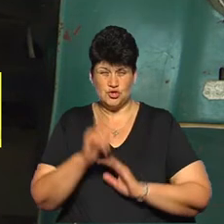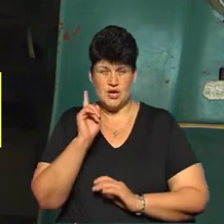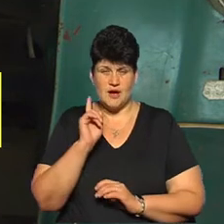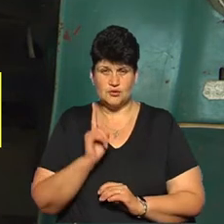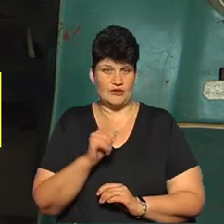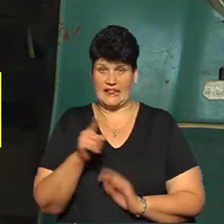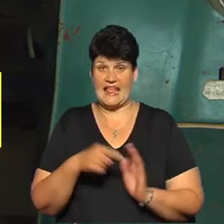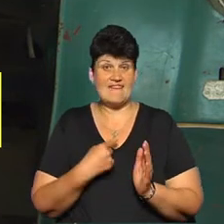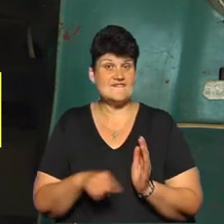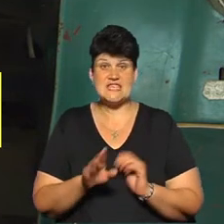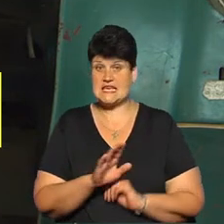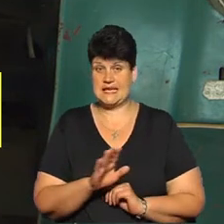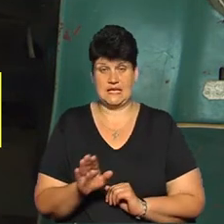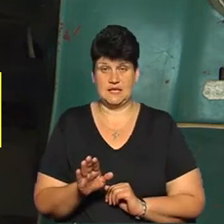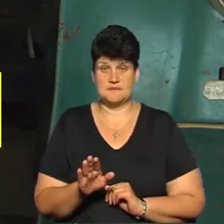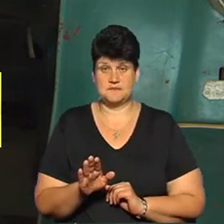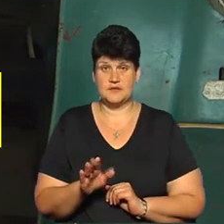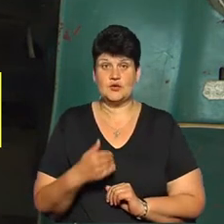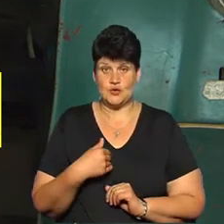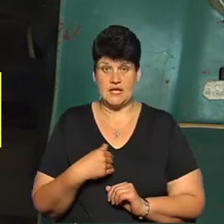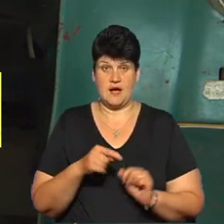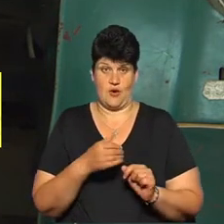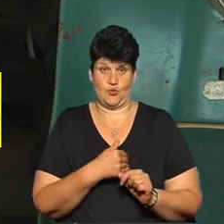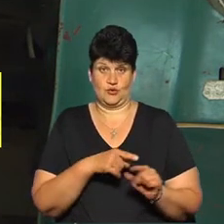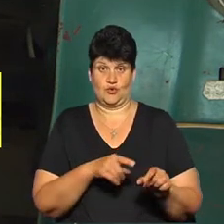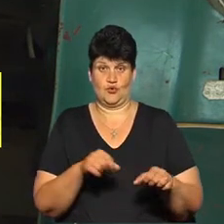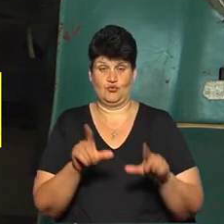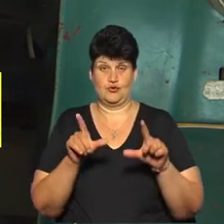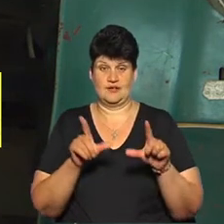вірили, що я до нього збираюся їхати. Ну і багато